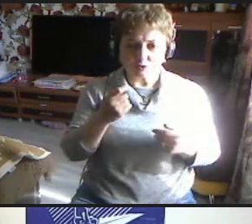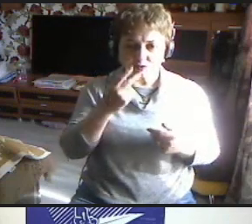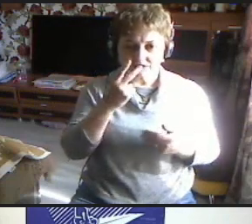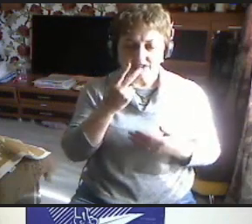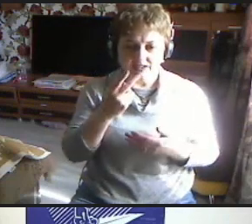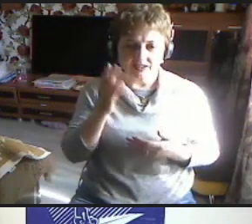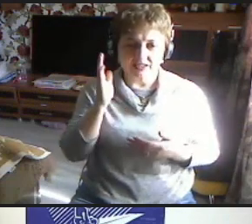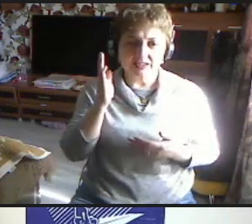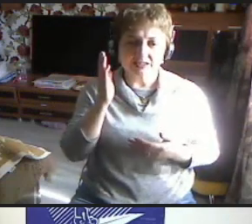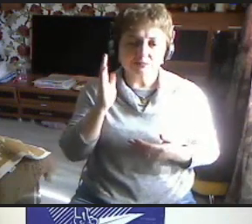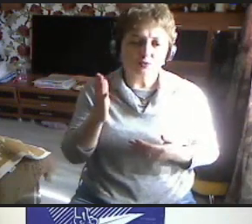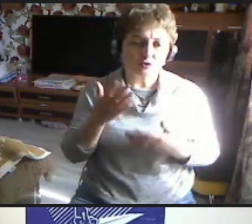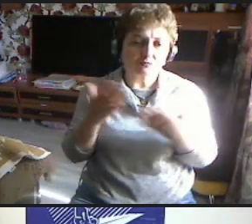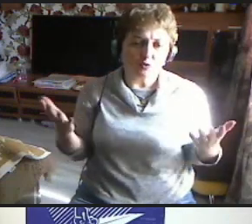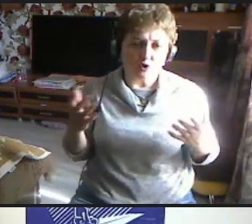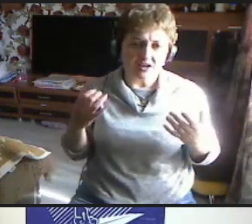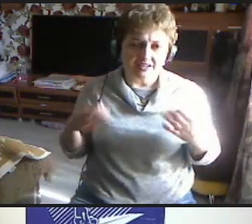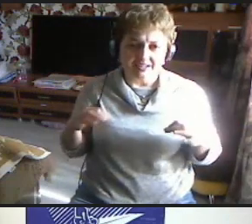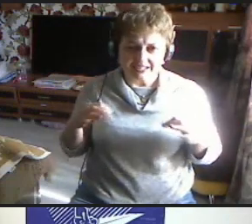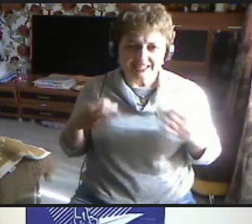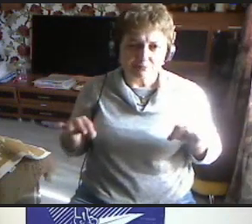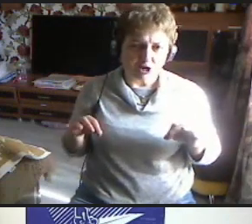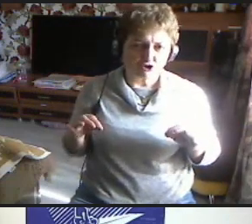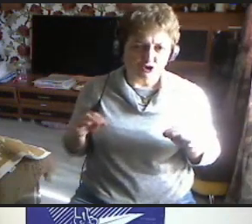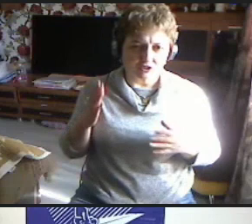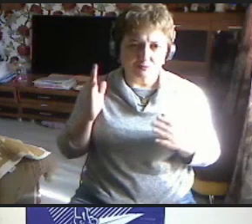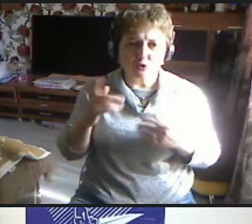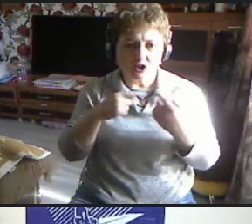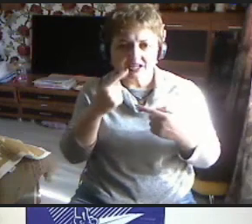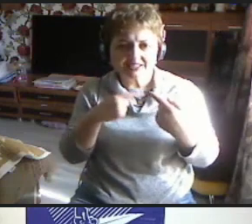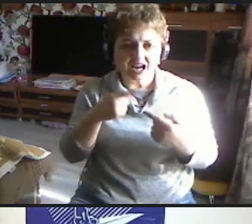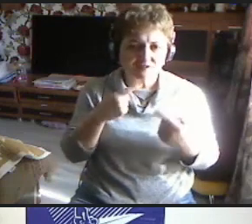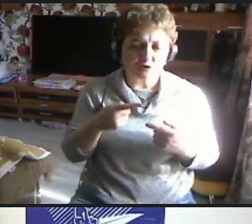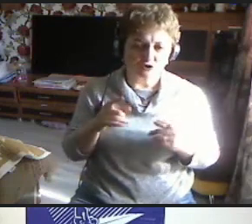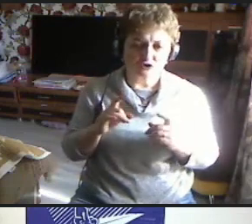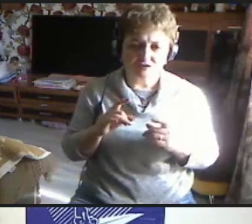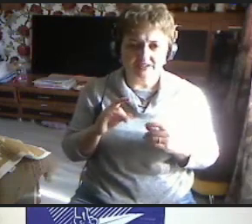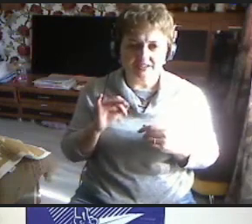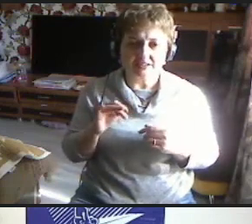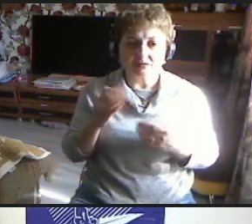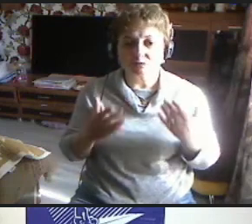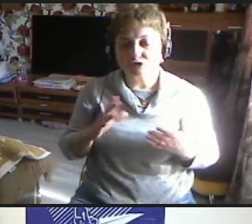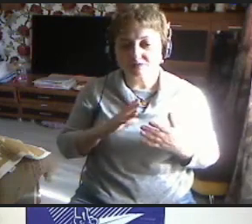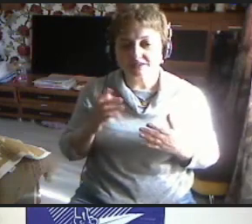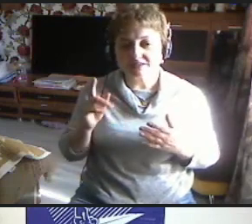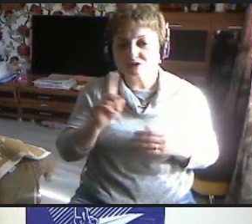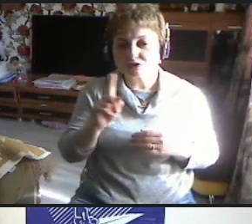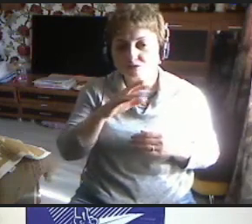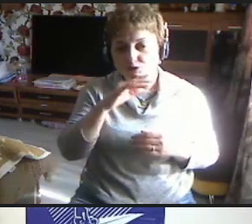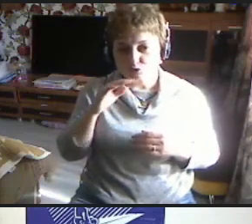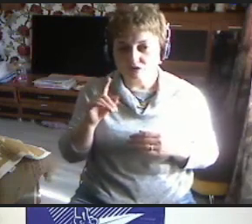ну, более, что ли, раскрепощенные, более разговорчивые, и с ними можно очень много всего сделать.